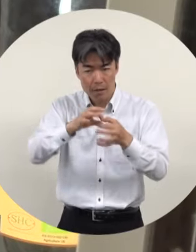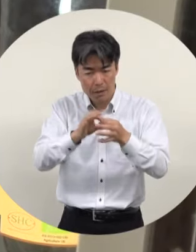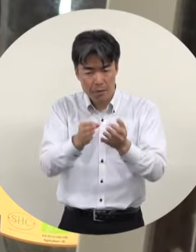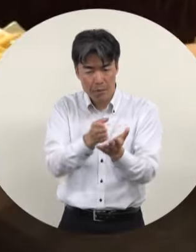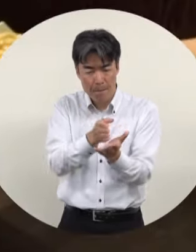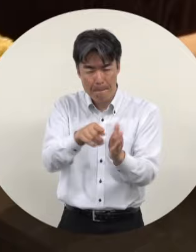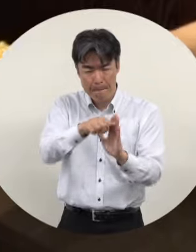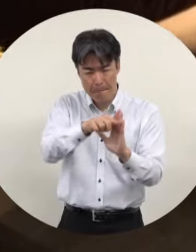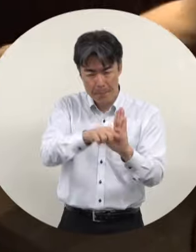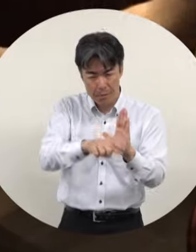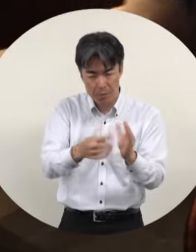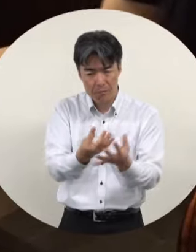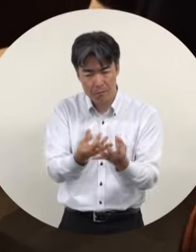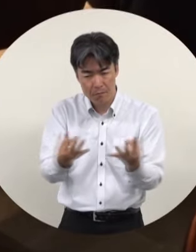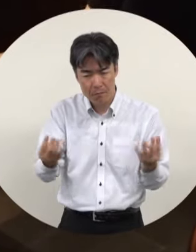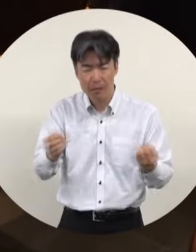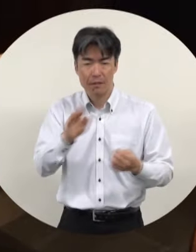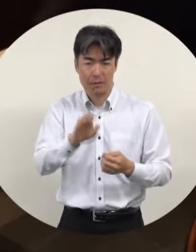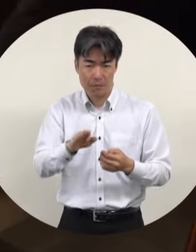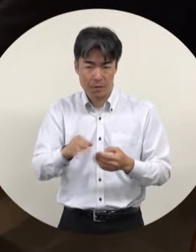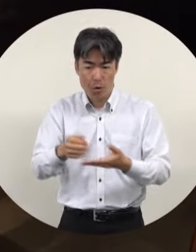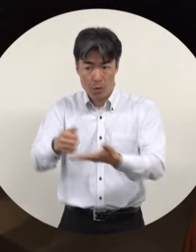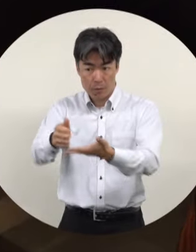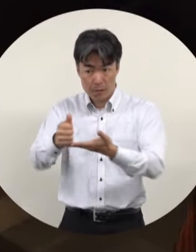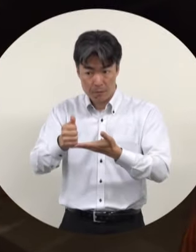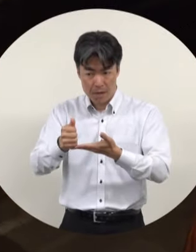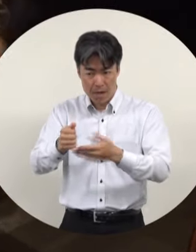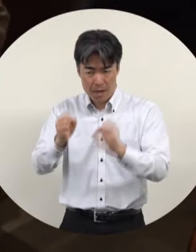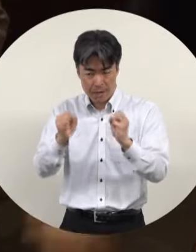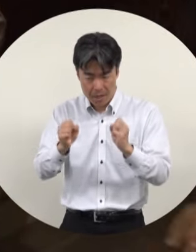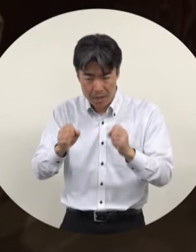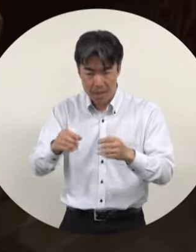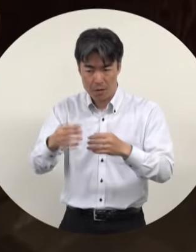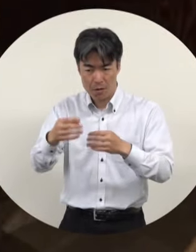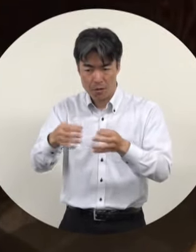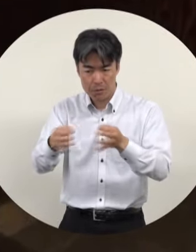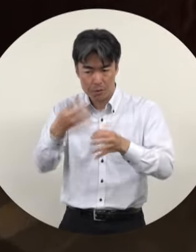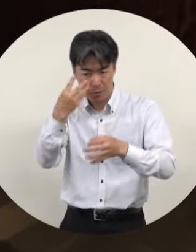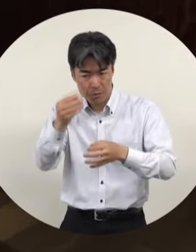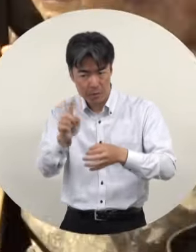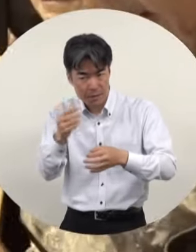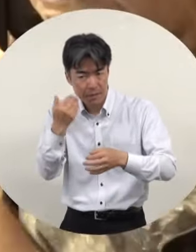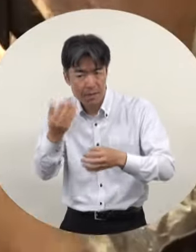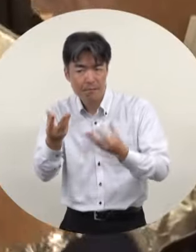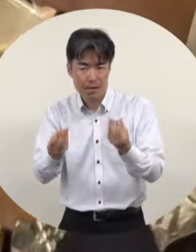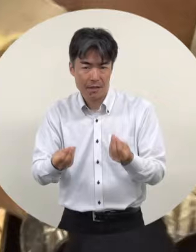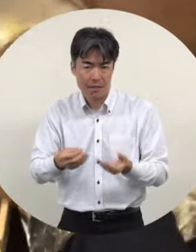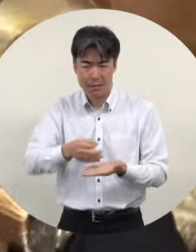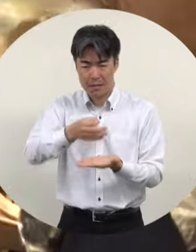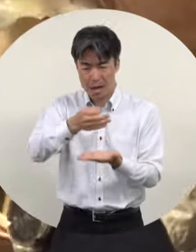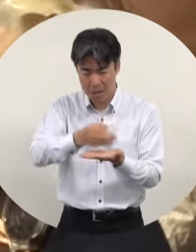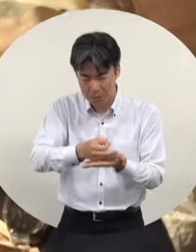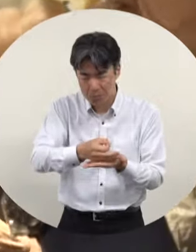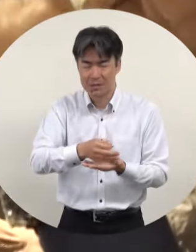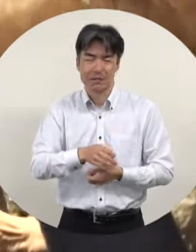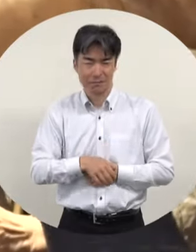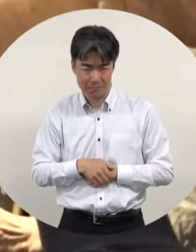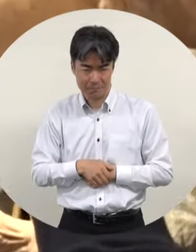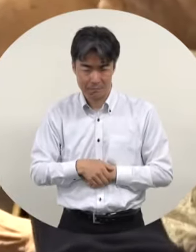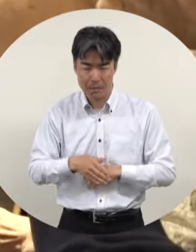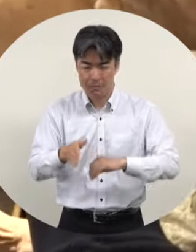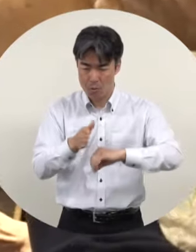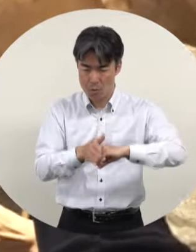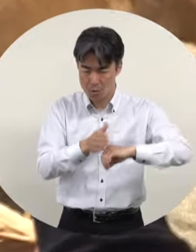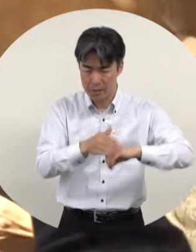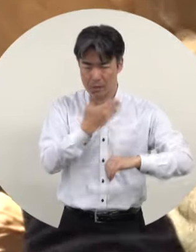。来店されたお客さんにお店の魅力をお聞きしました。 安いとか 料